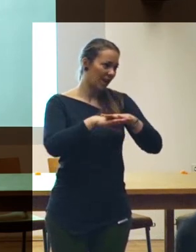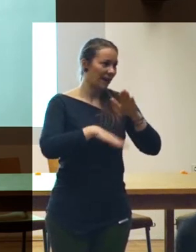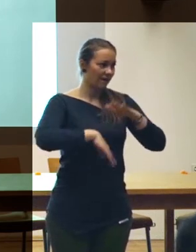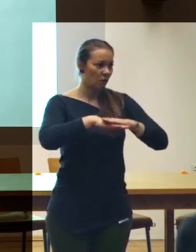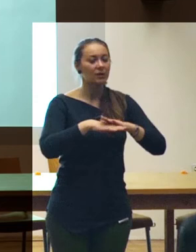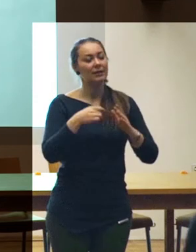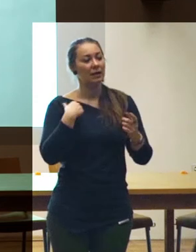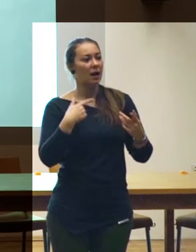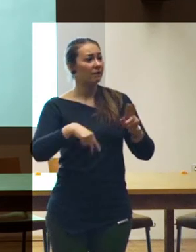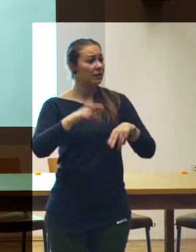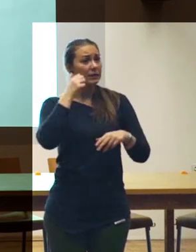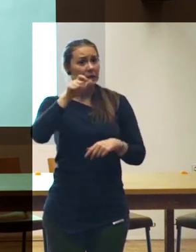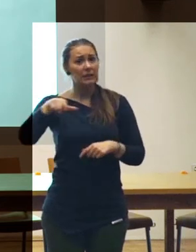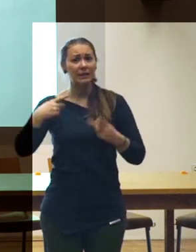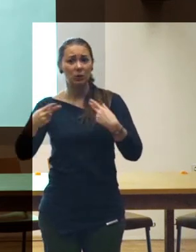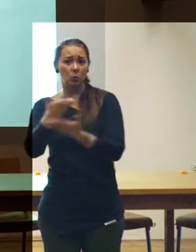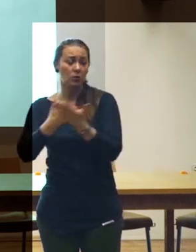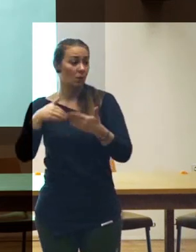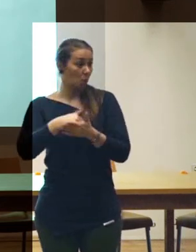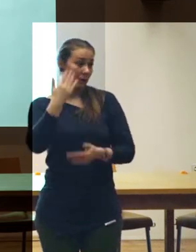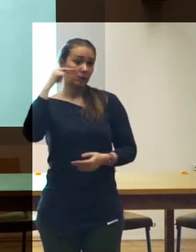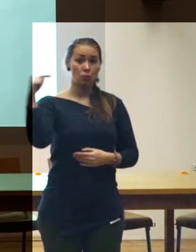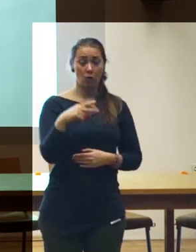Nebo řadě lidí to přijde normální.